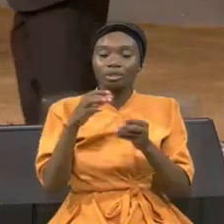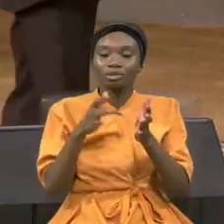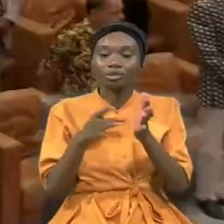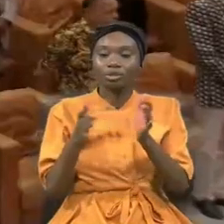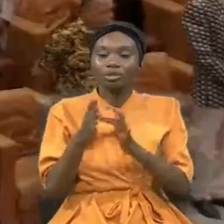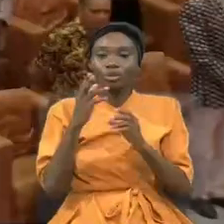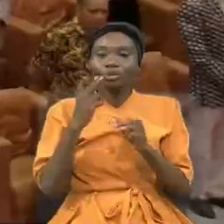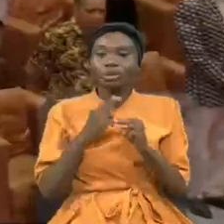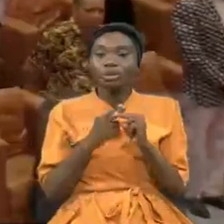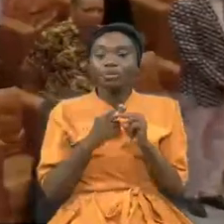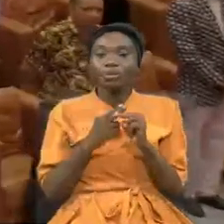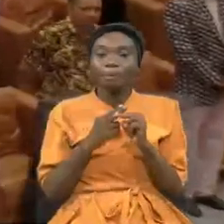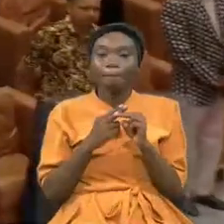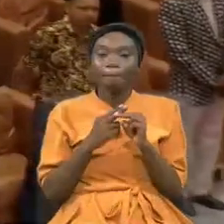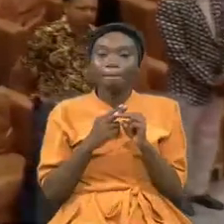de Jésus-Christ.